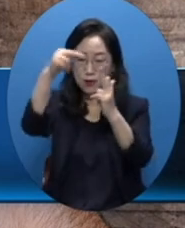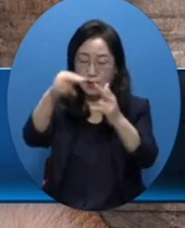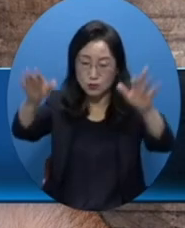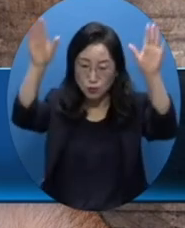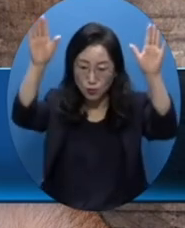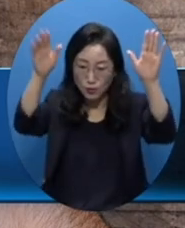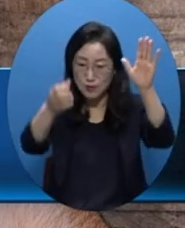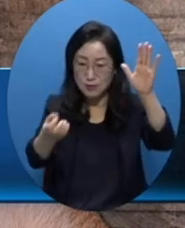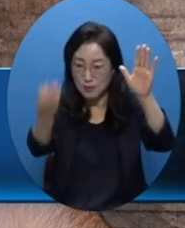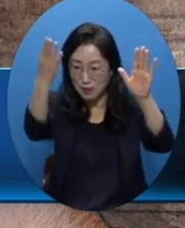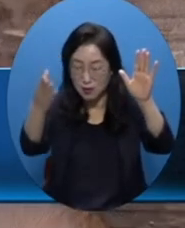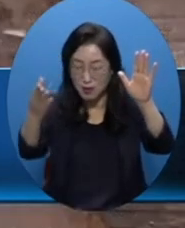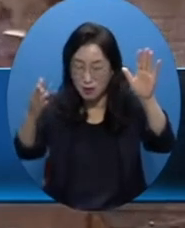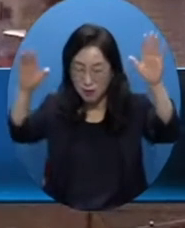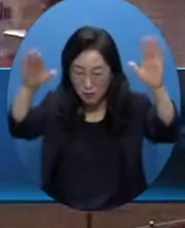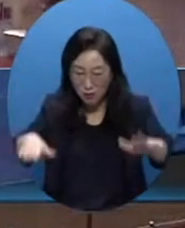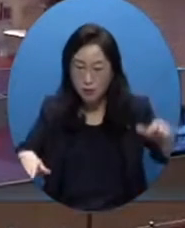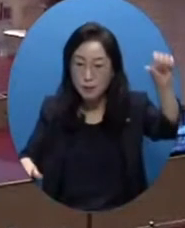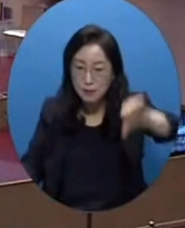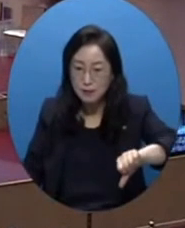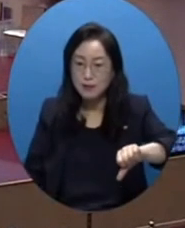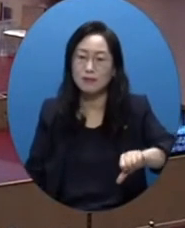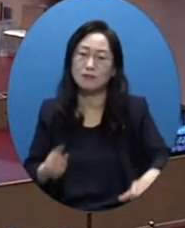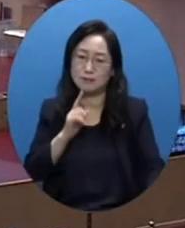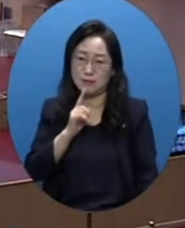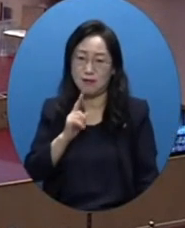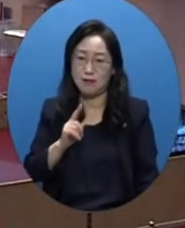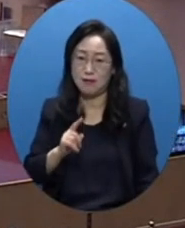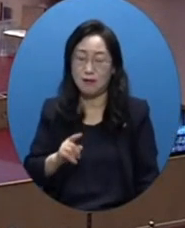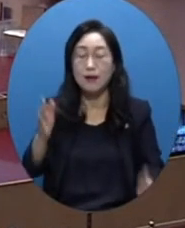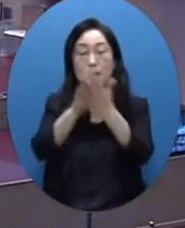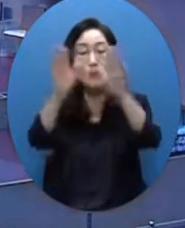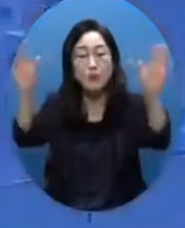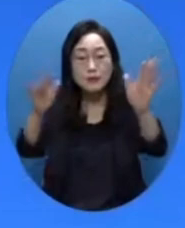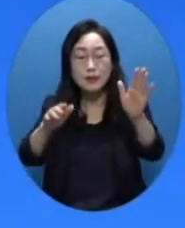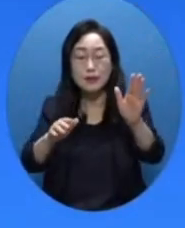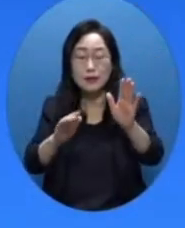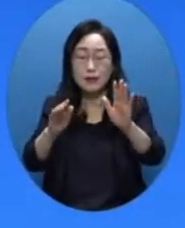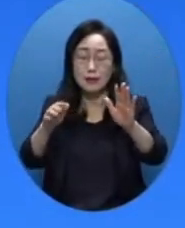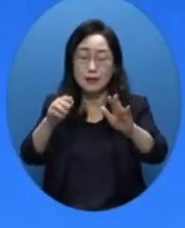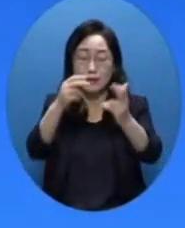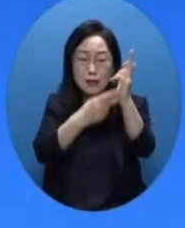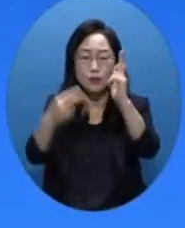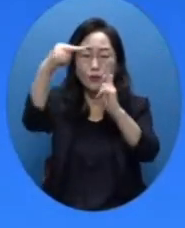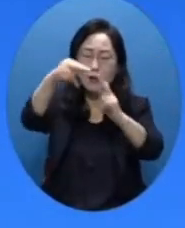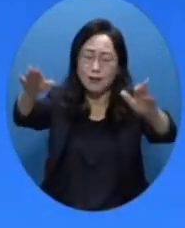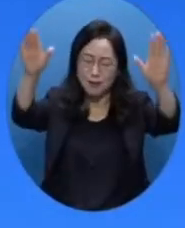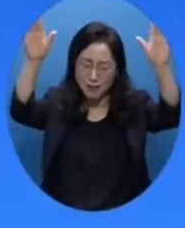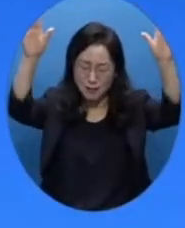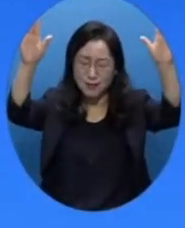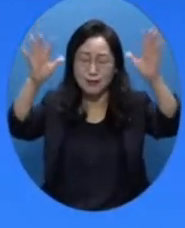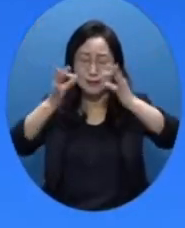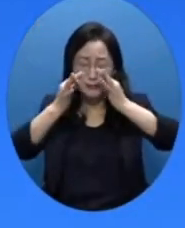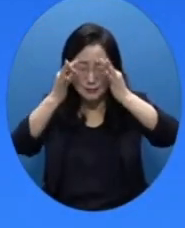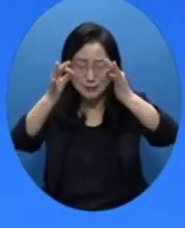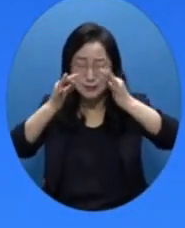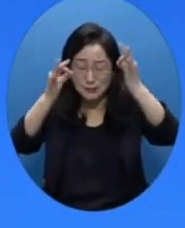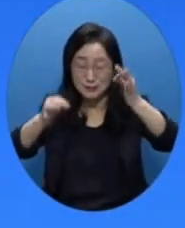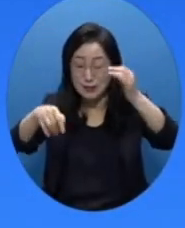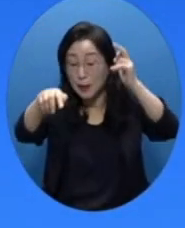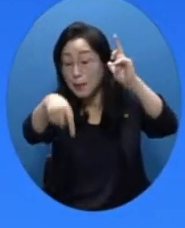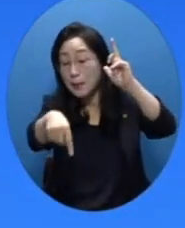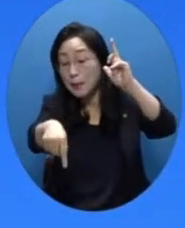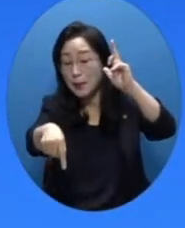아말렉이 이기더니. 그런데 모세가 산에 올라가서 손을 들고 간절히 기도하면 여호수아가 아말렉에서